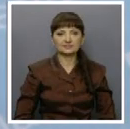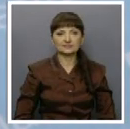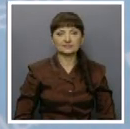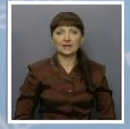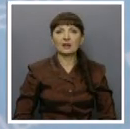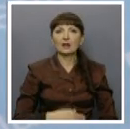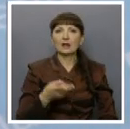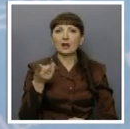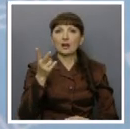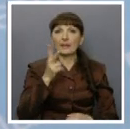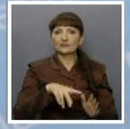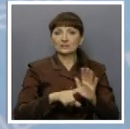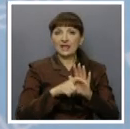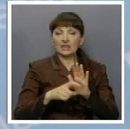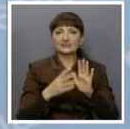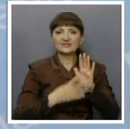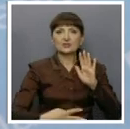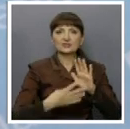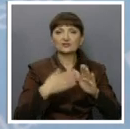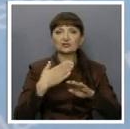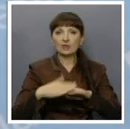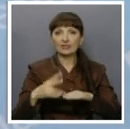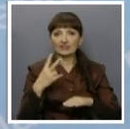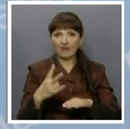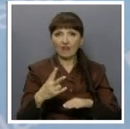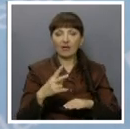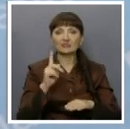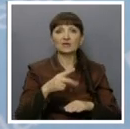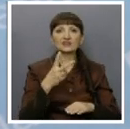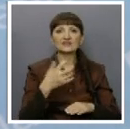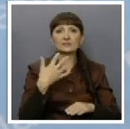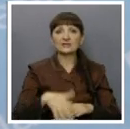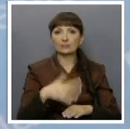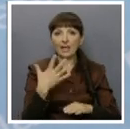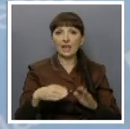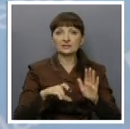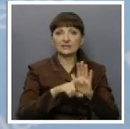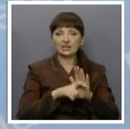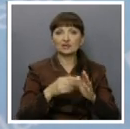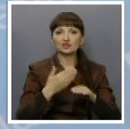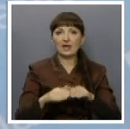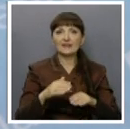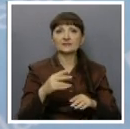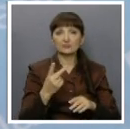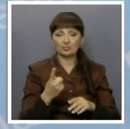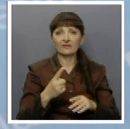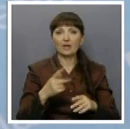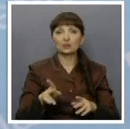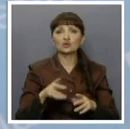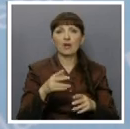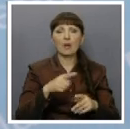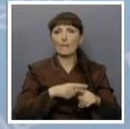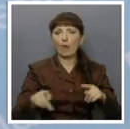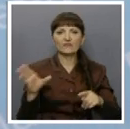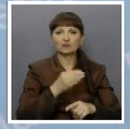По 2 только статьям, 99 части 2, а также по 255 части 4 предусмотрено лишение, пожизненное